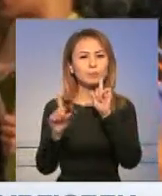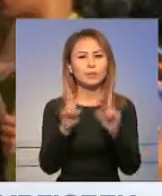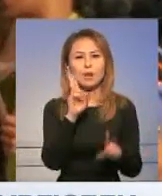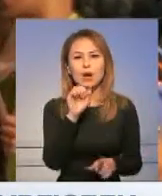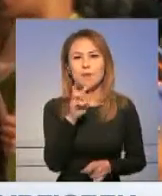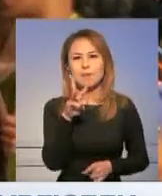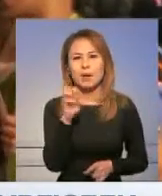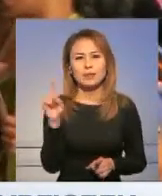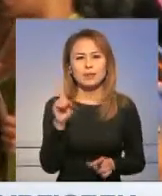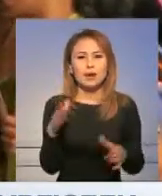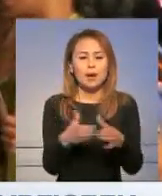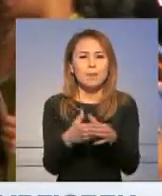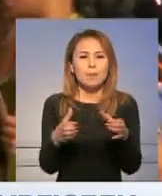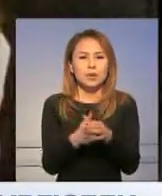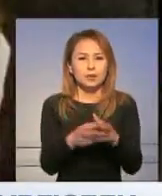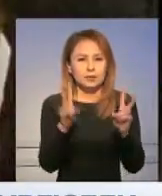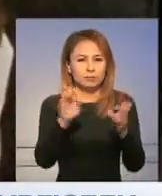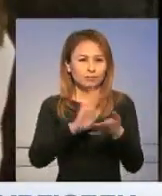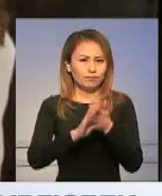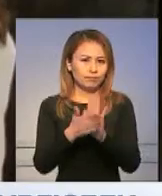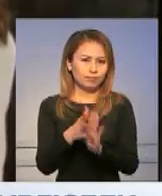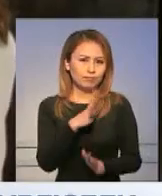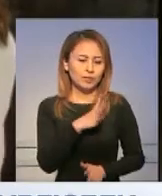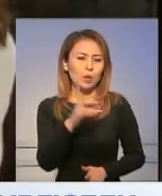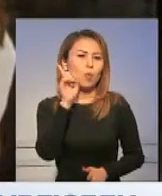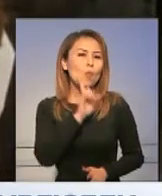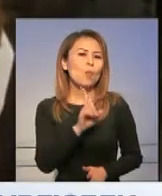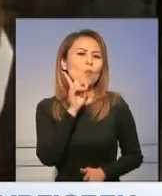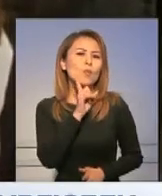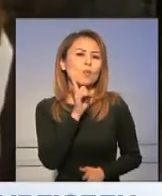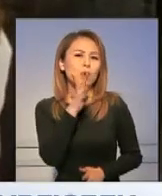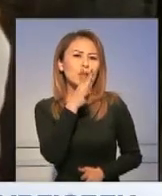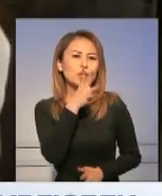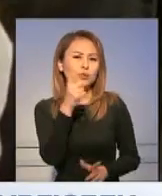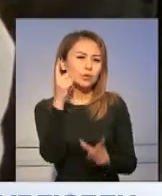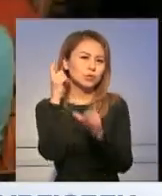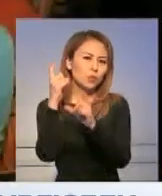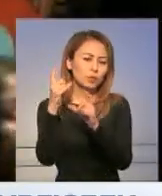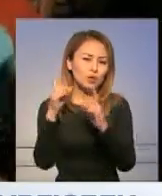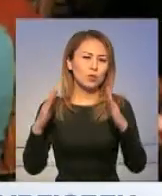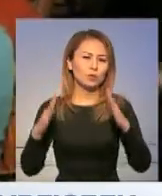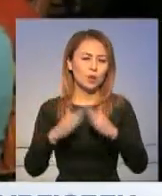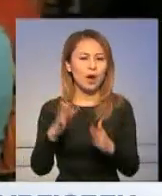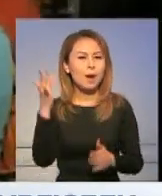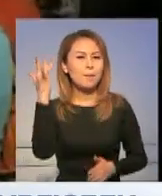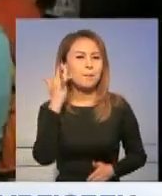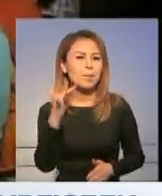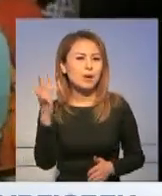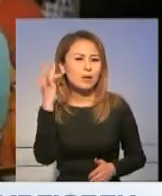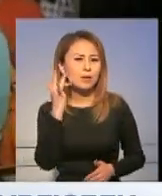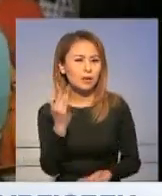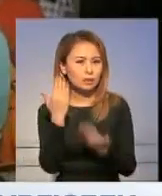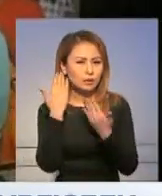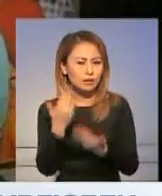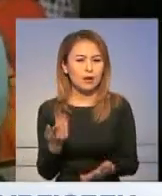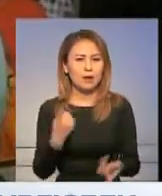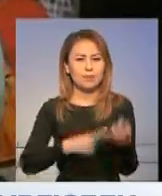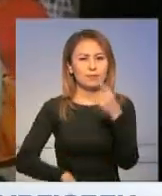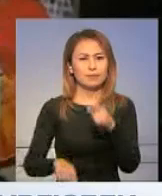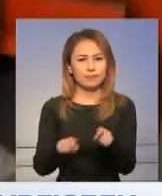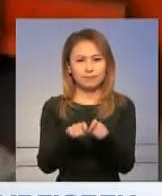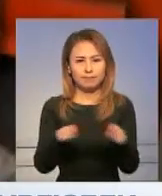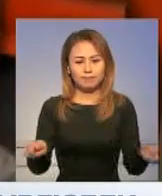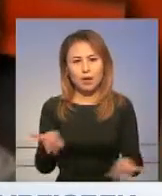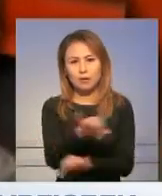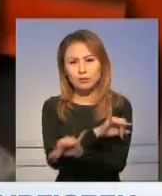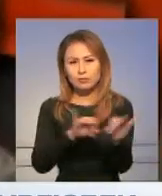отырысында КамАЗ компаниясымен келісілген. Енді алдағы уақытта жүк көліктерін Латын Америкасында құрастыру мәселесі талқыланып жатыр.